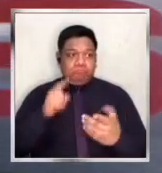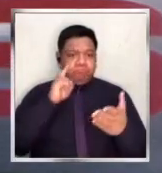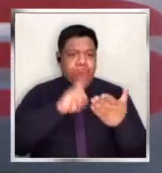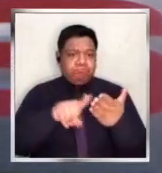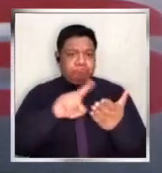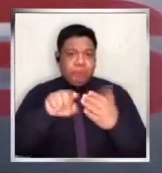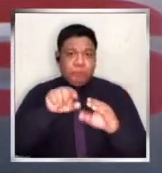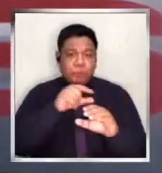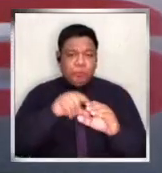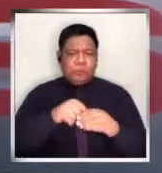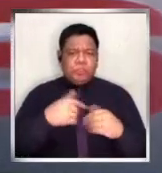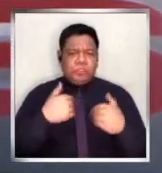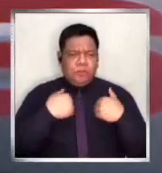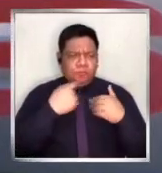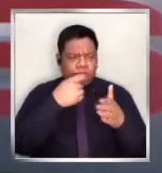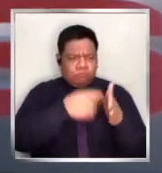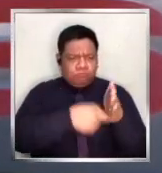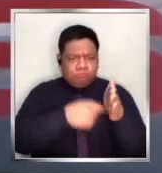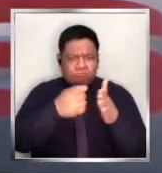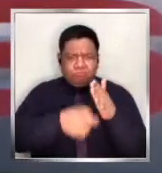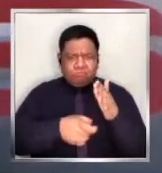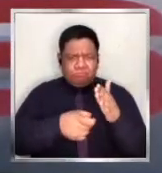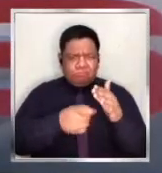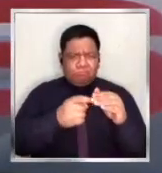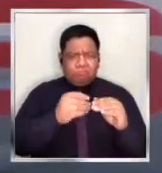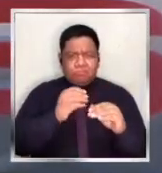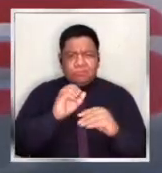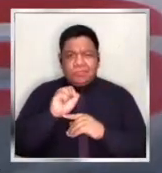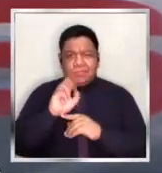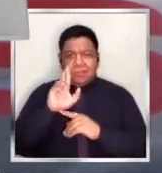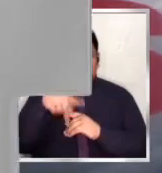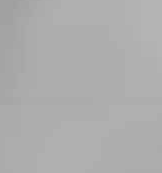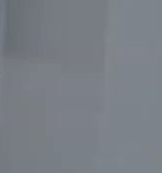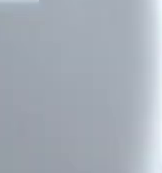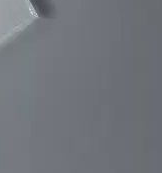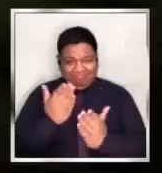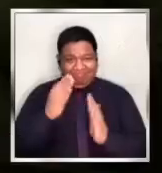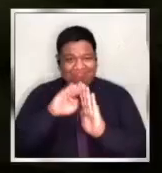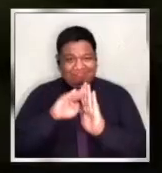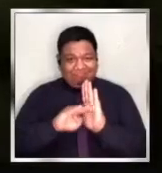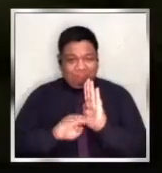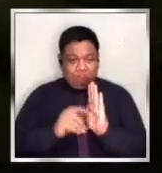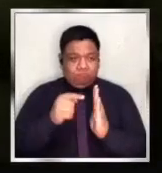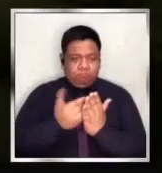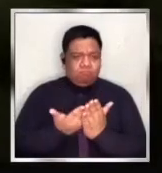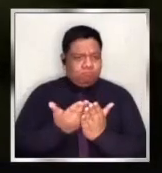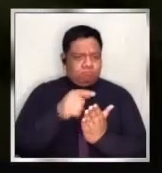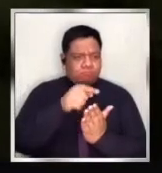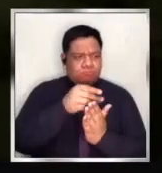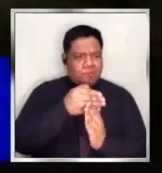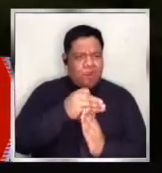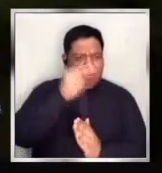presyo na mas mataas sa SRP. Nakatutok si Bernadette Reyes.